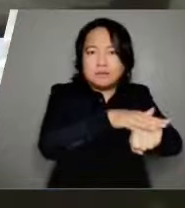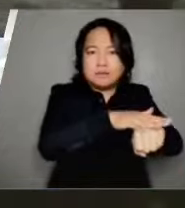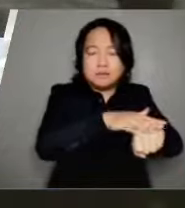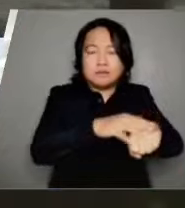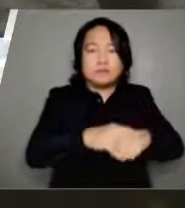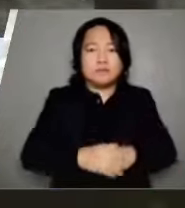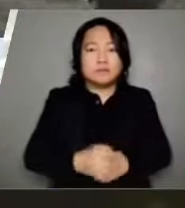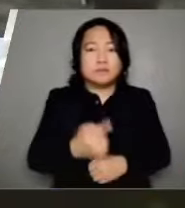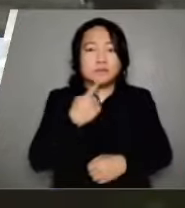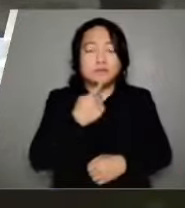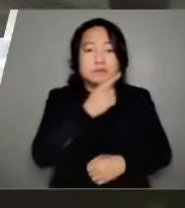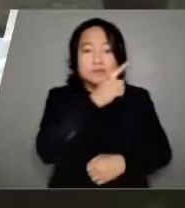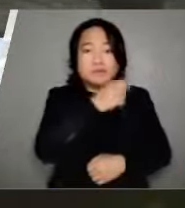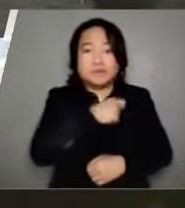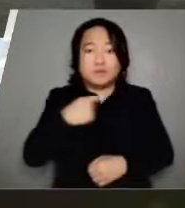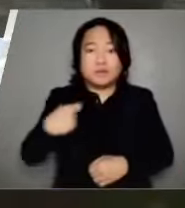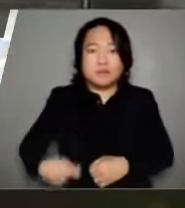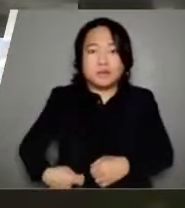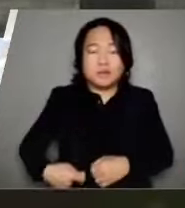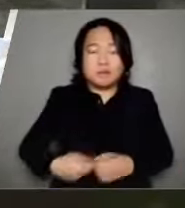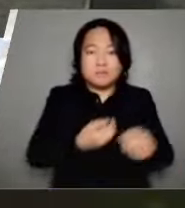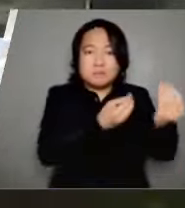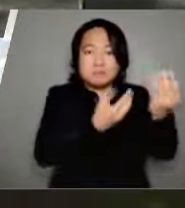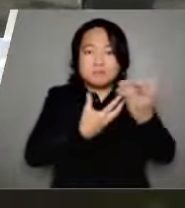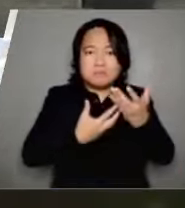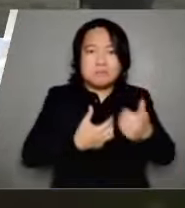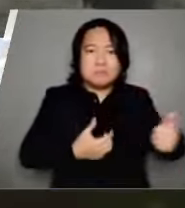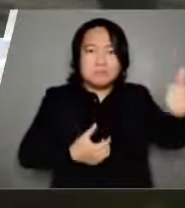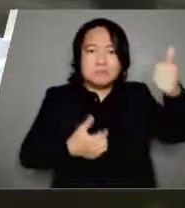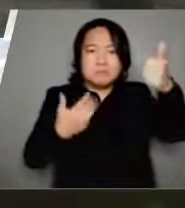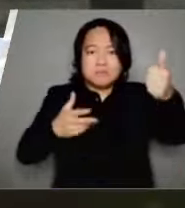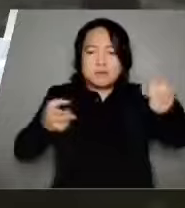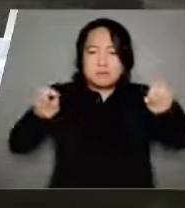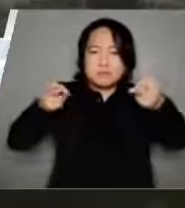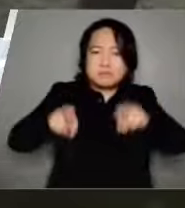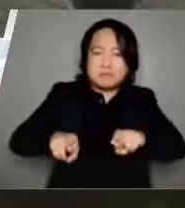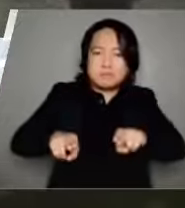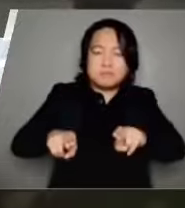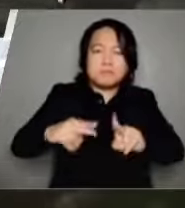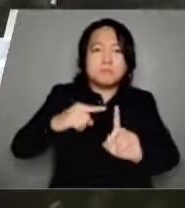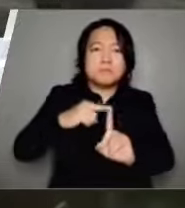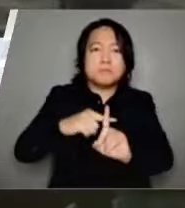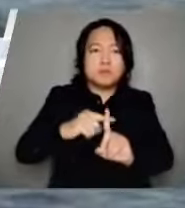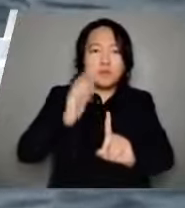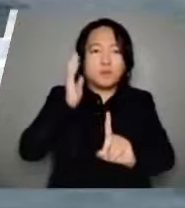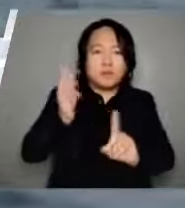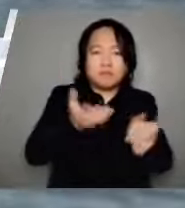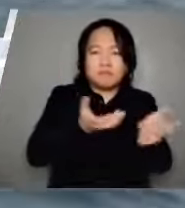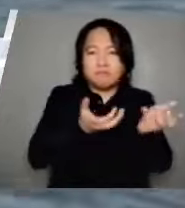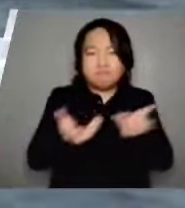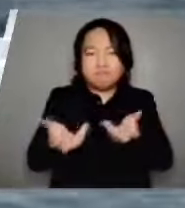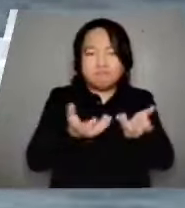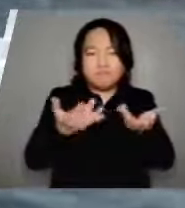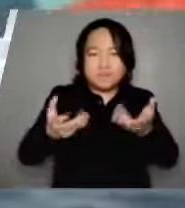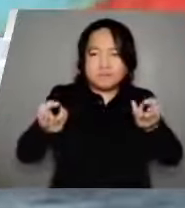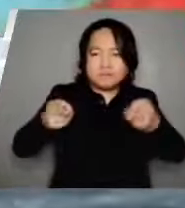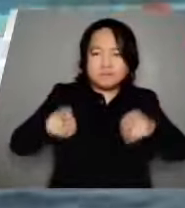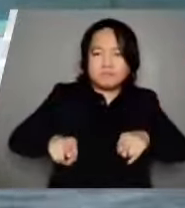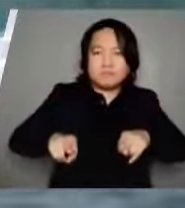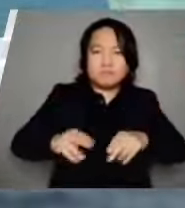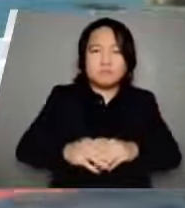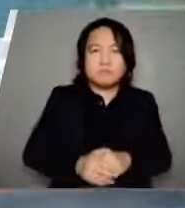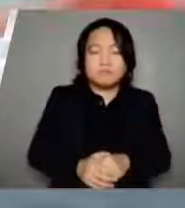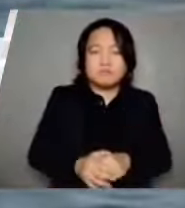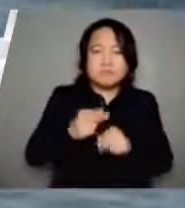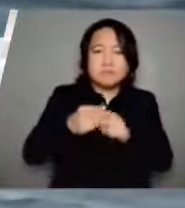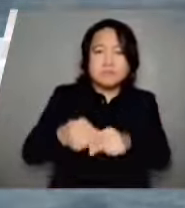at nakapagkasapa ng isang resupply mission na naaayon sa understanding. Walang pinangalan ng envoy, pero